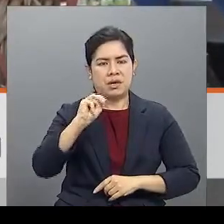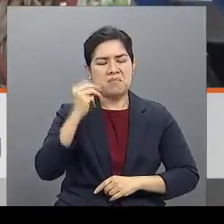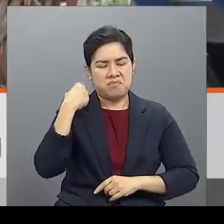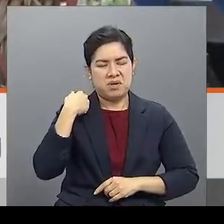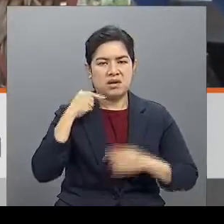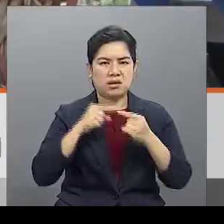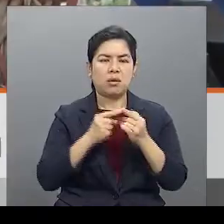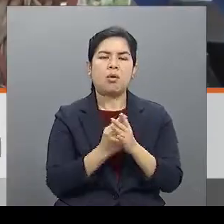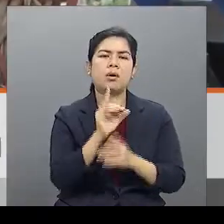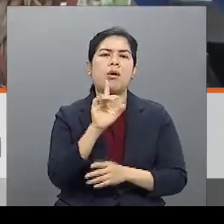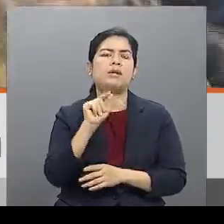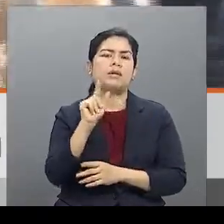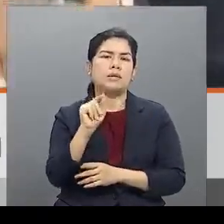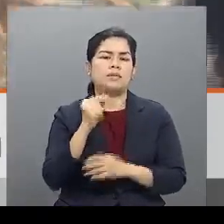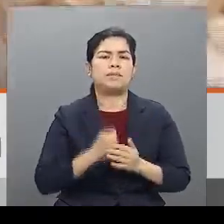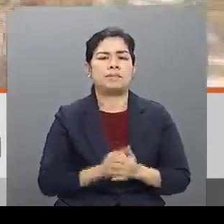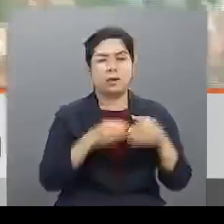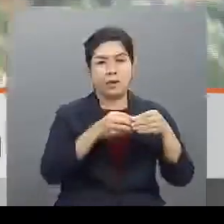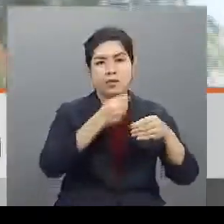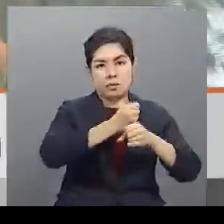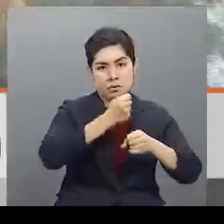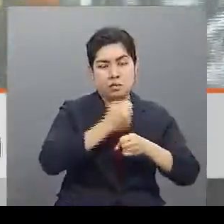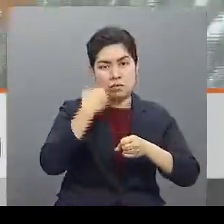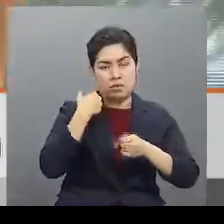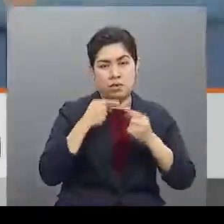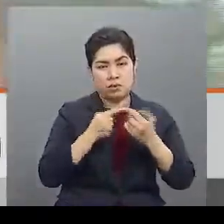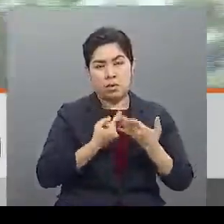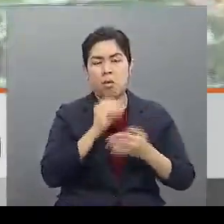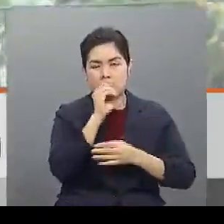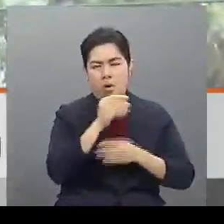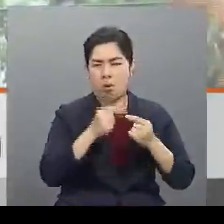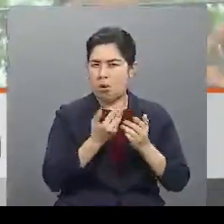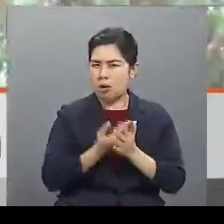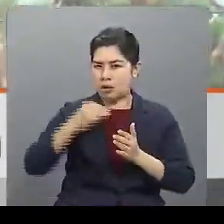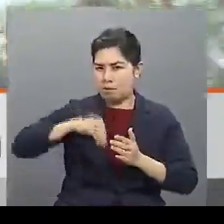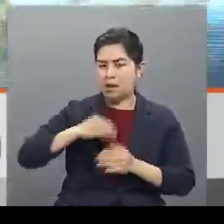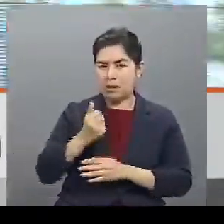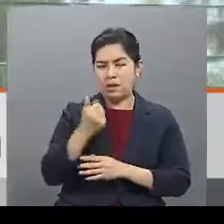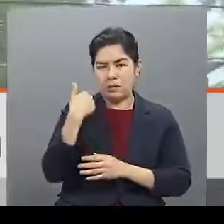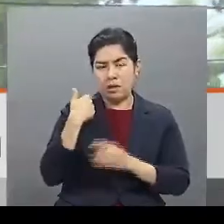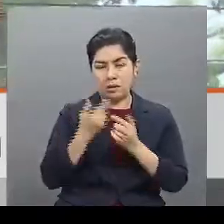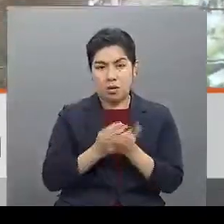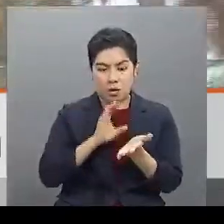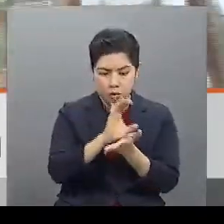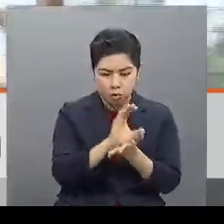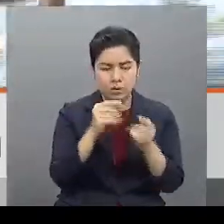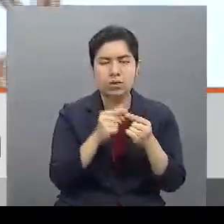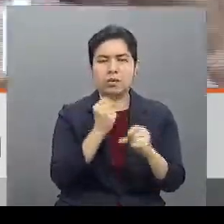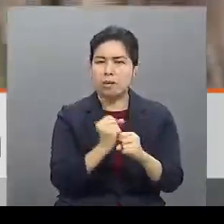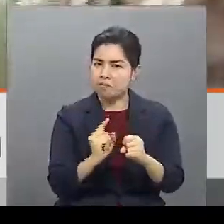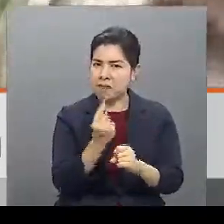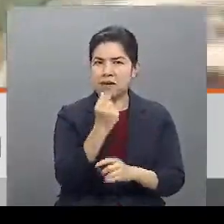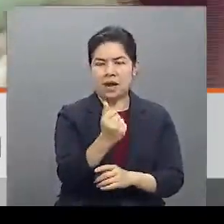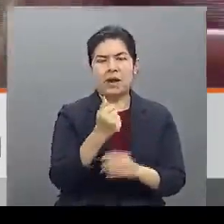ำให้เกษตรกรบอกว่ามีกำไรนะคะแล้วก็ลงทุนปลูกอ้อยในฤดูกาลใหม่เกษตรกรบอกว่าการปลูกอ้อยในปัจจุ